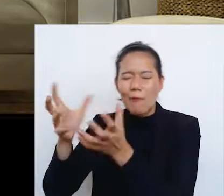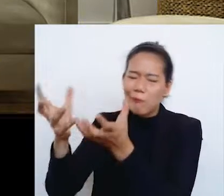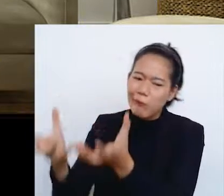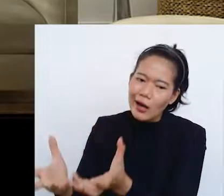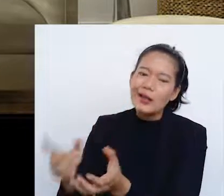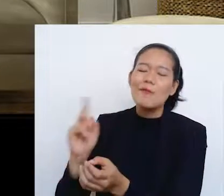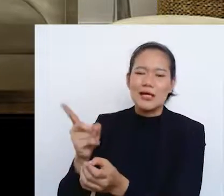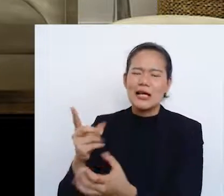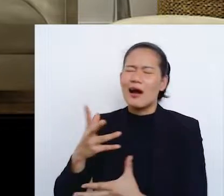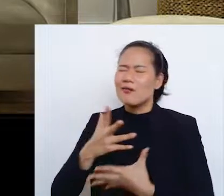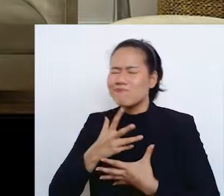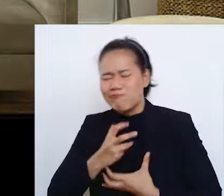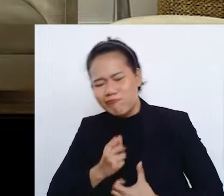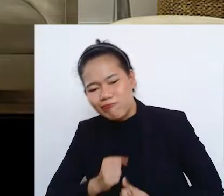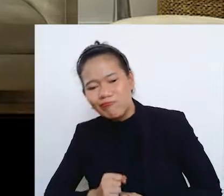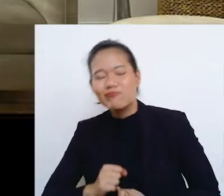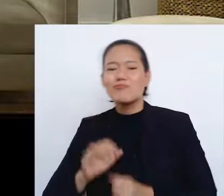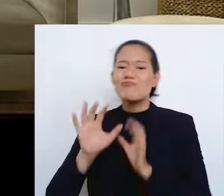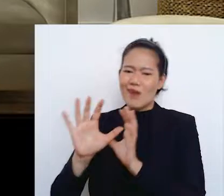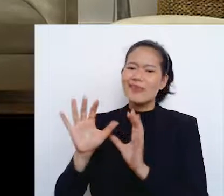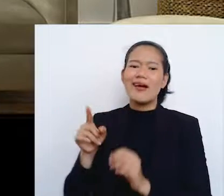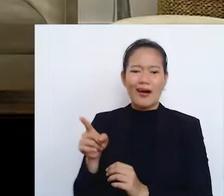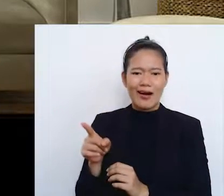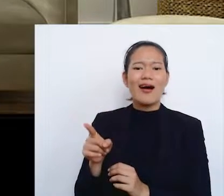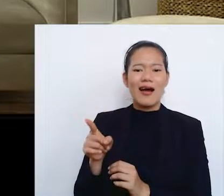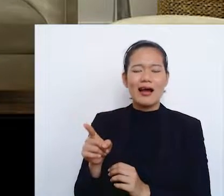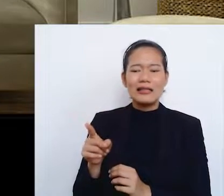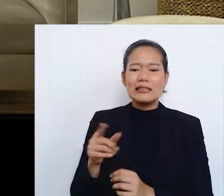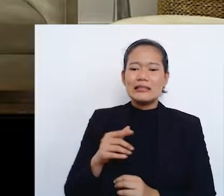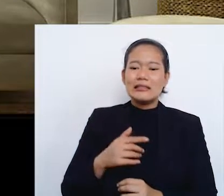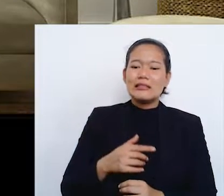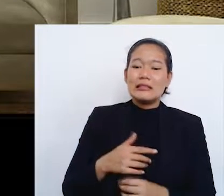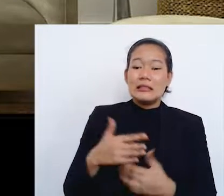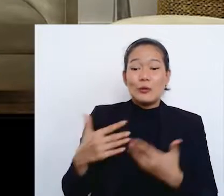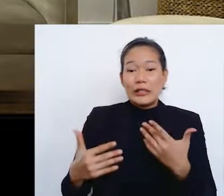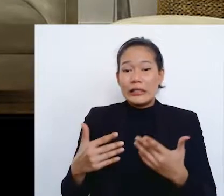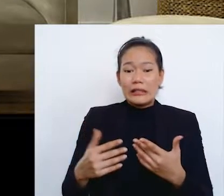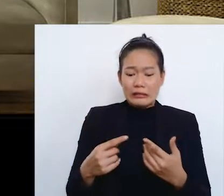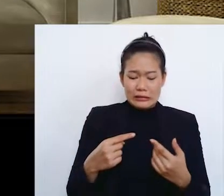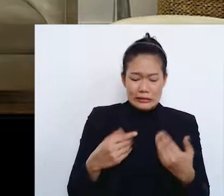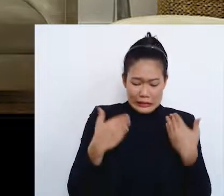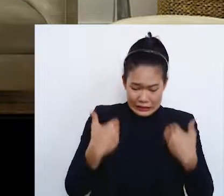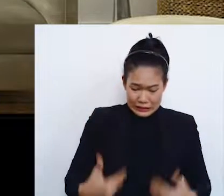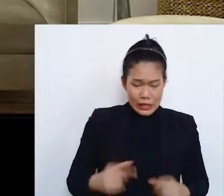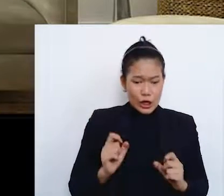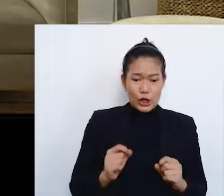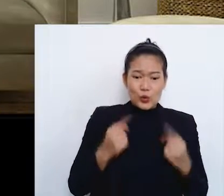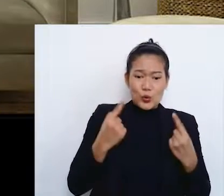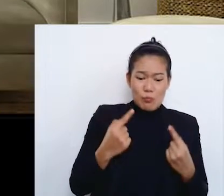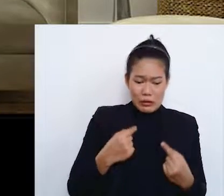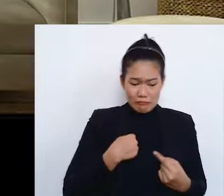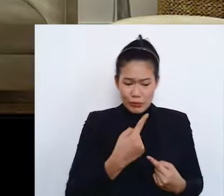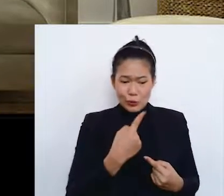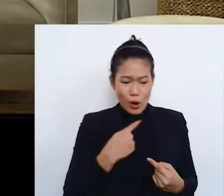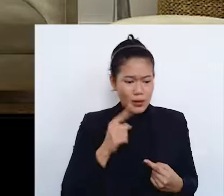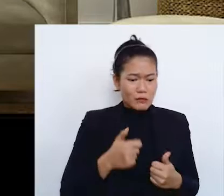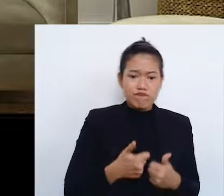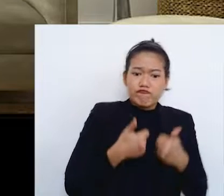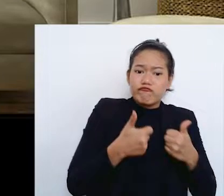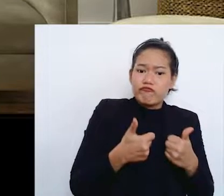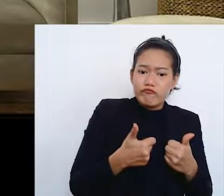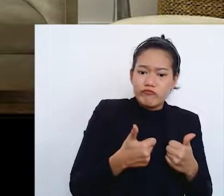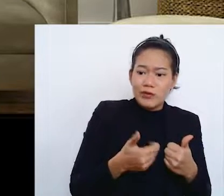susah. Masih ada begitu banyak orang yang jauh lebih menderita dibandingkan kehidupan saudara dan